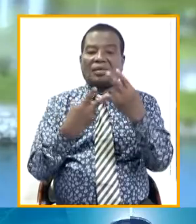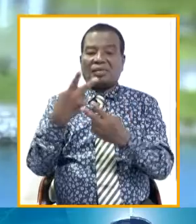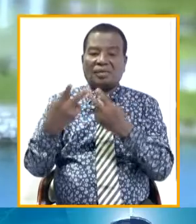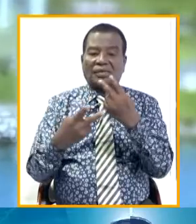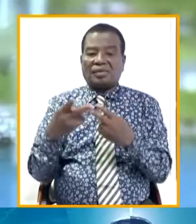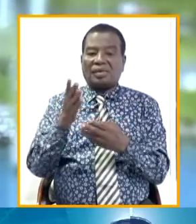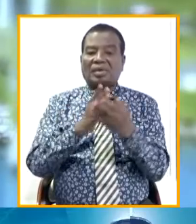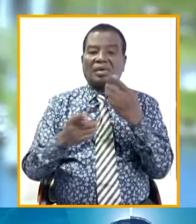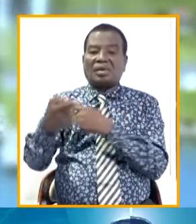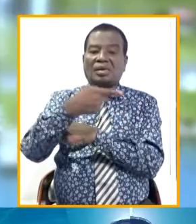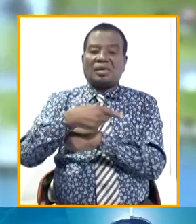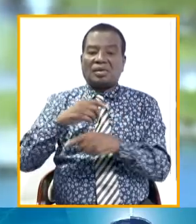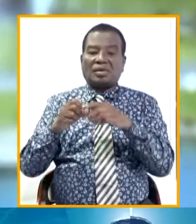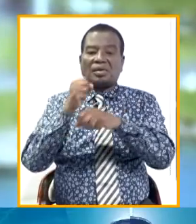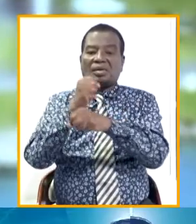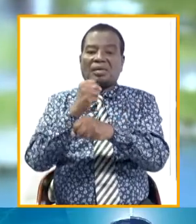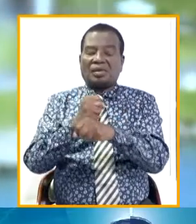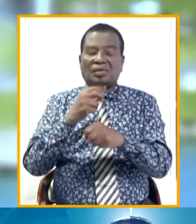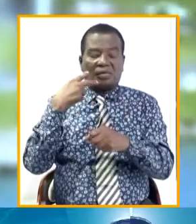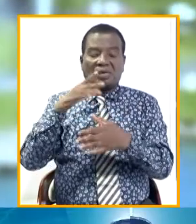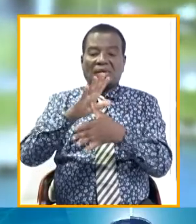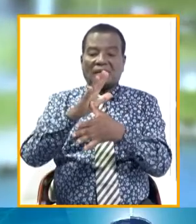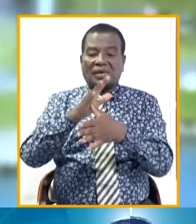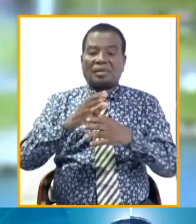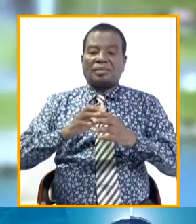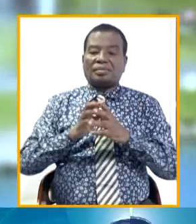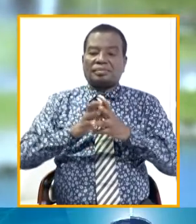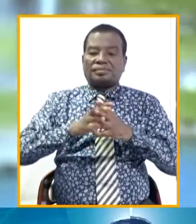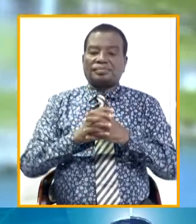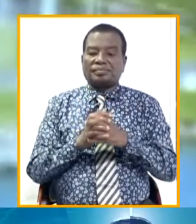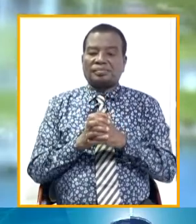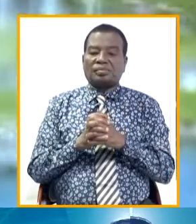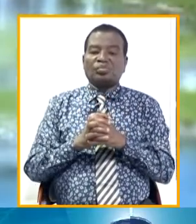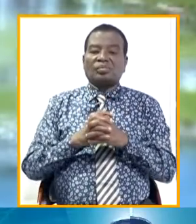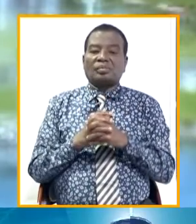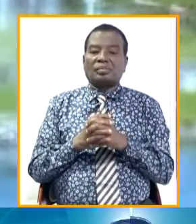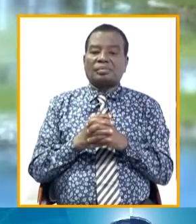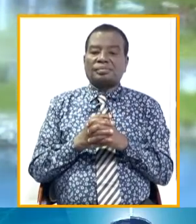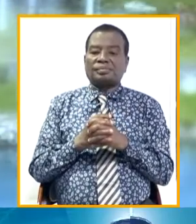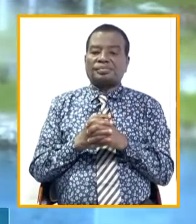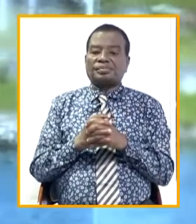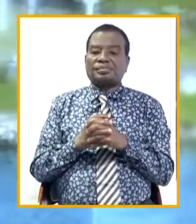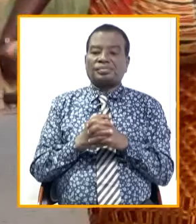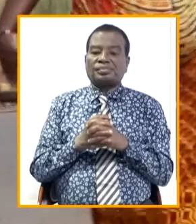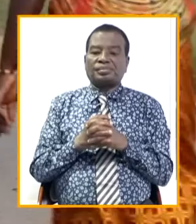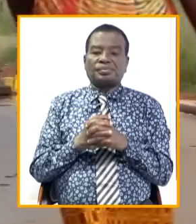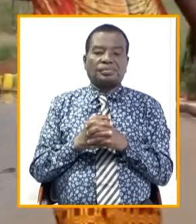il y a quelques jours le chantier. Les précisions dans ce reportage de Léon Brou de RTI Bouaké.